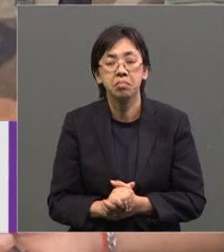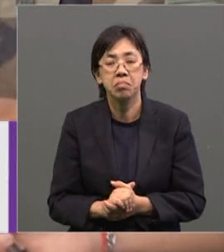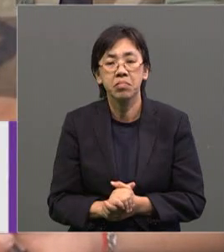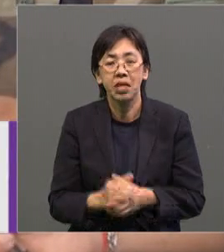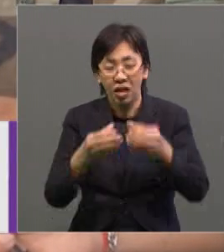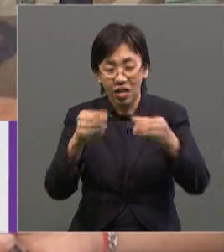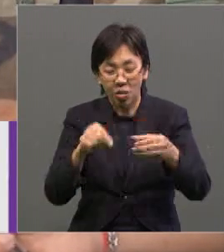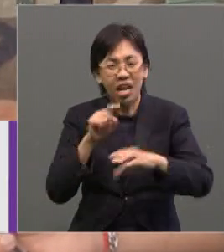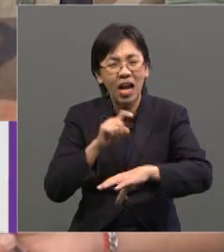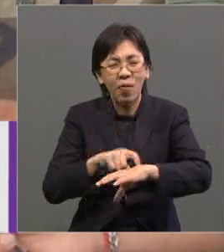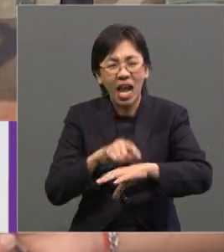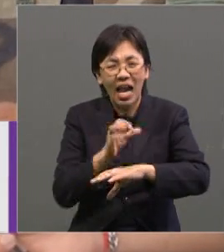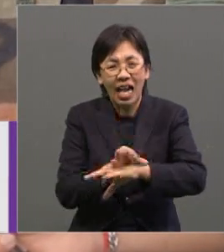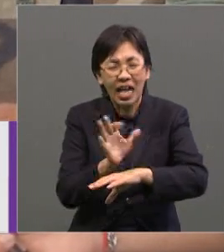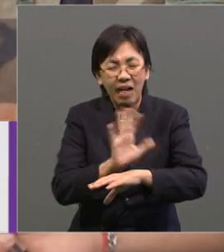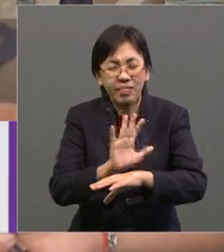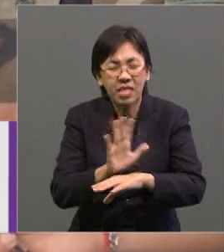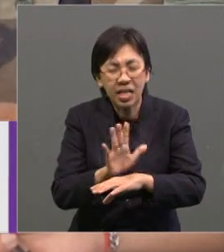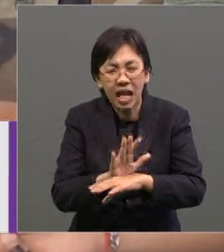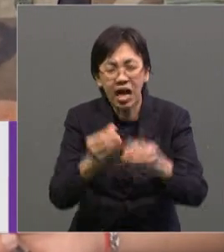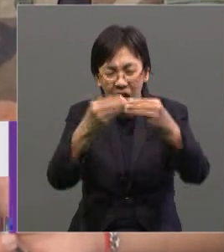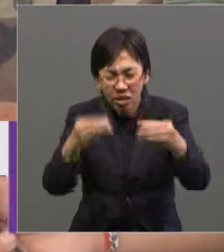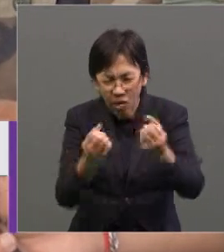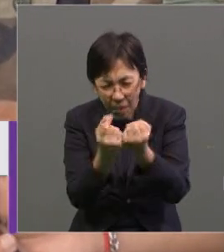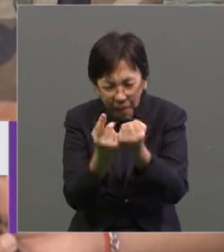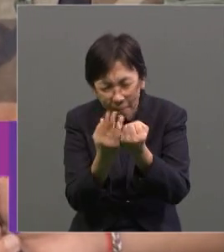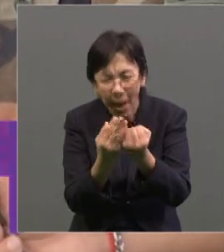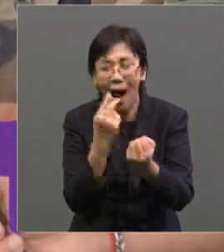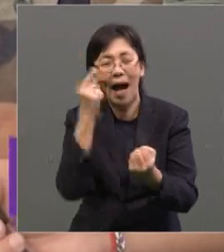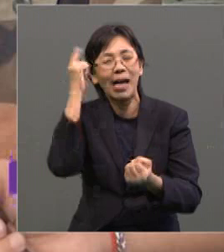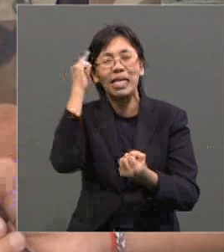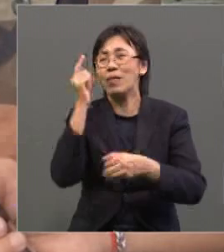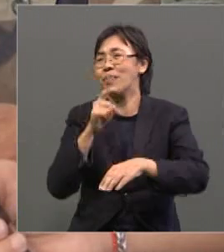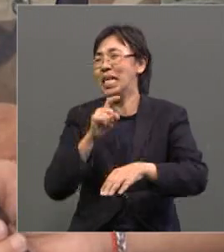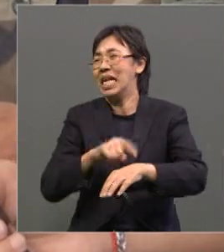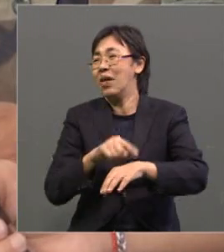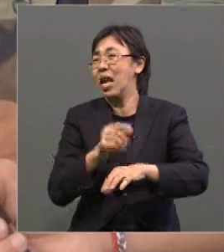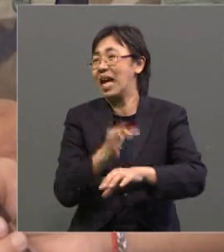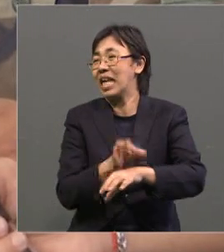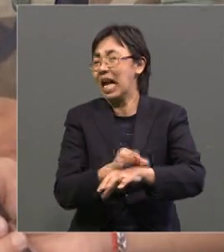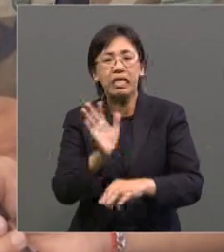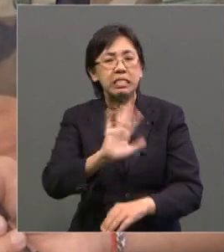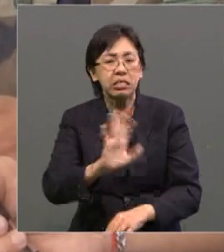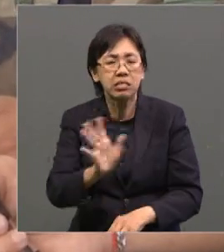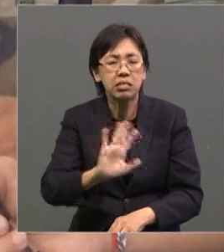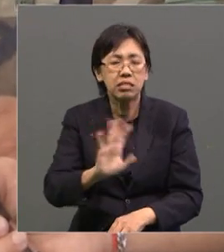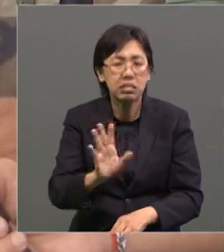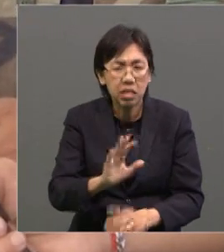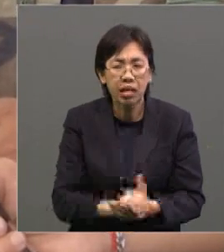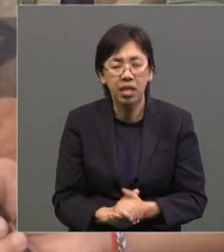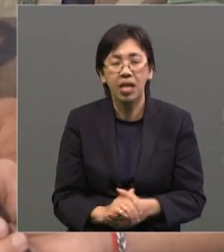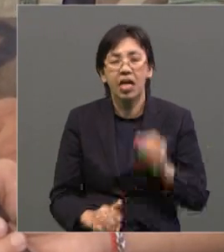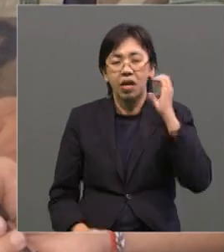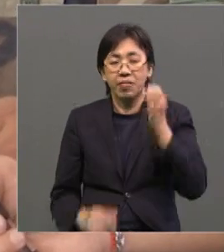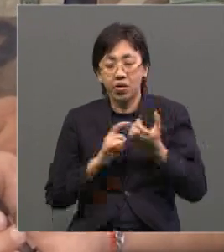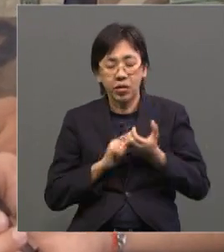รปิดไม่ใช่นาฬิกาแต่มันทำออกมาในรูปแบบของนาฬิกาเฉยๆซึ่งสามารถควบคุมโดยรีโมทควบคุมโดยโทรศัพท์ค่ะส